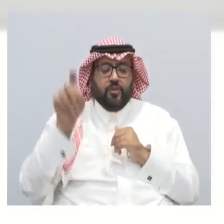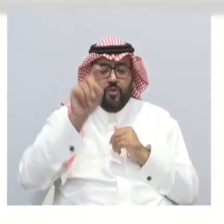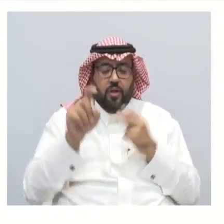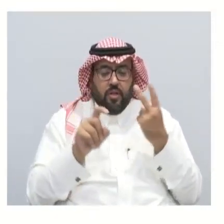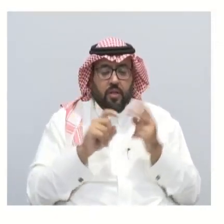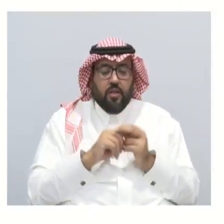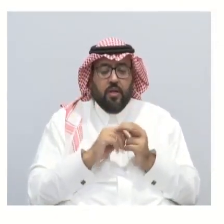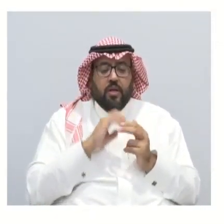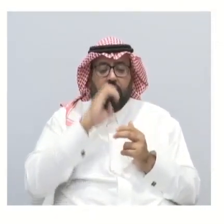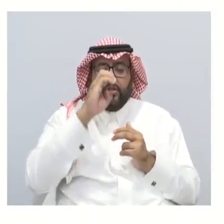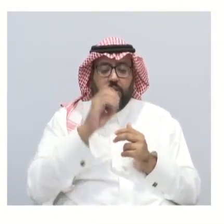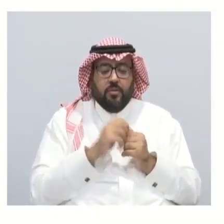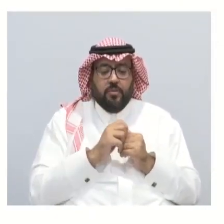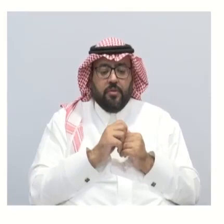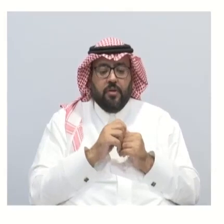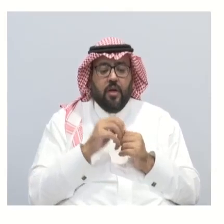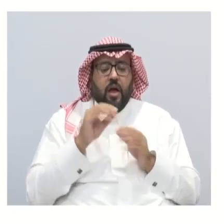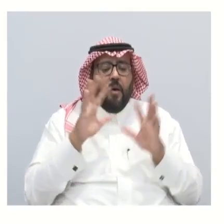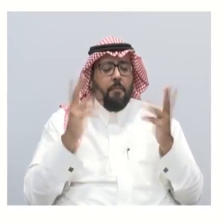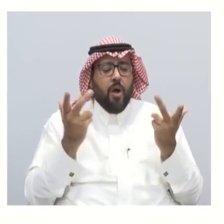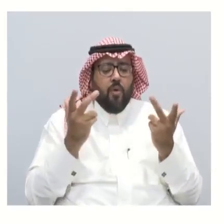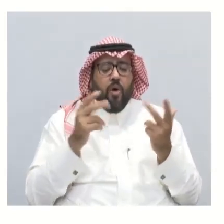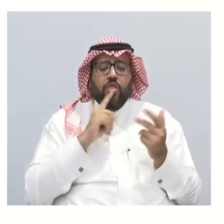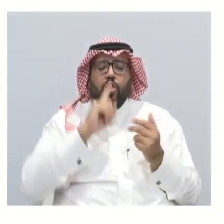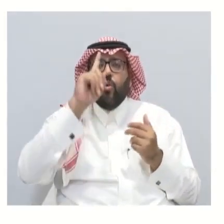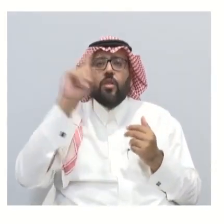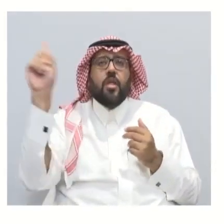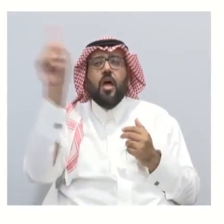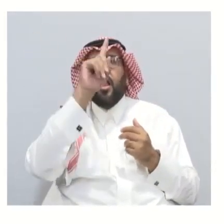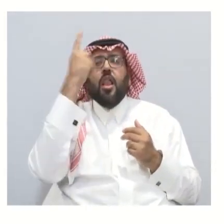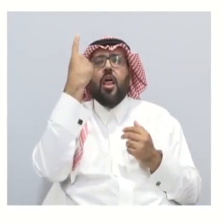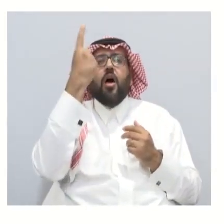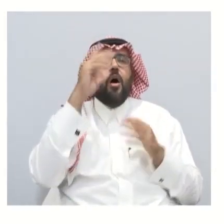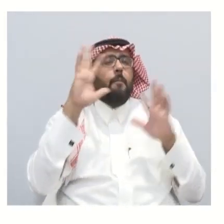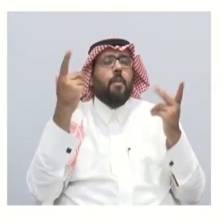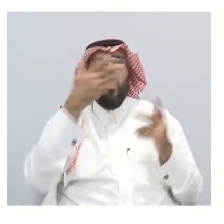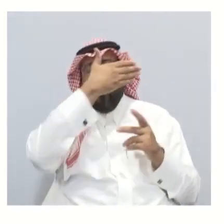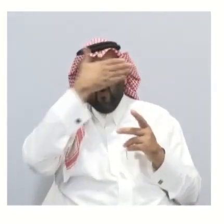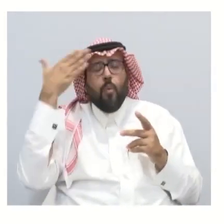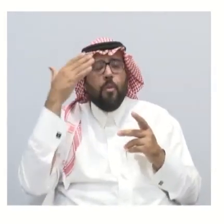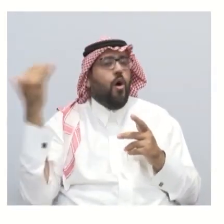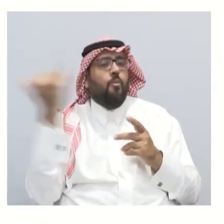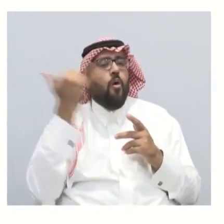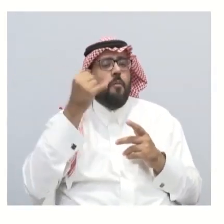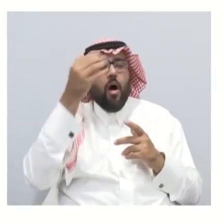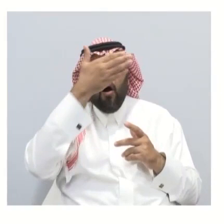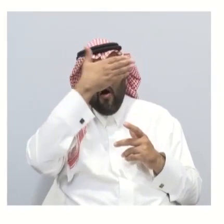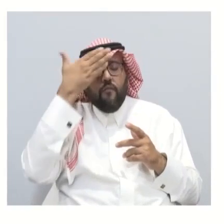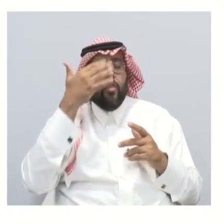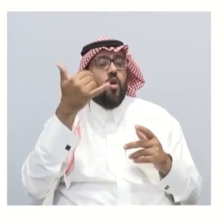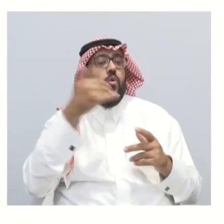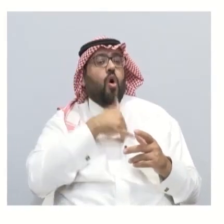الثاني عرف توحيد الالوهيه وهذا مهم ان يحفظ ويكون راسخا في